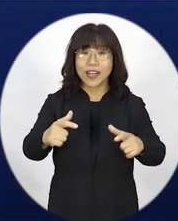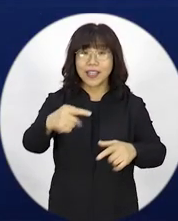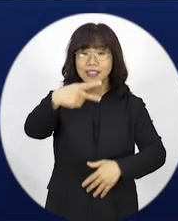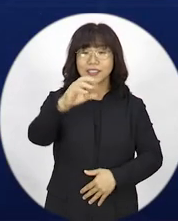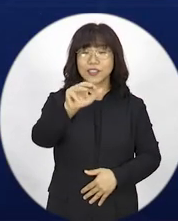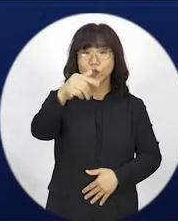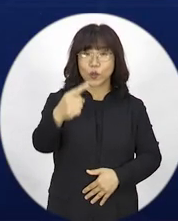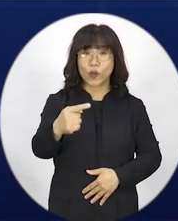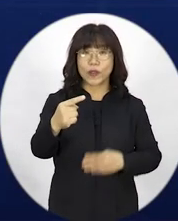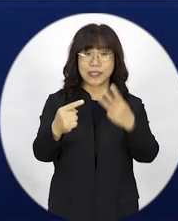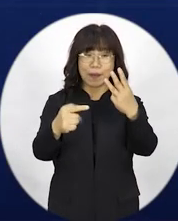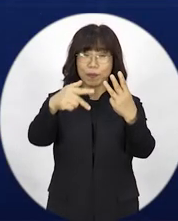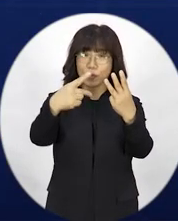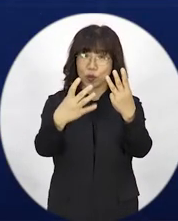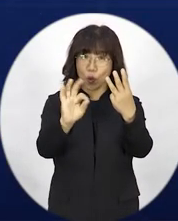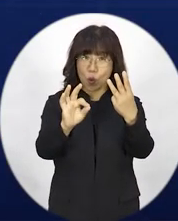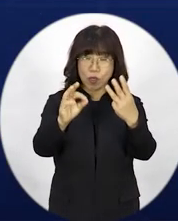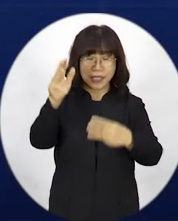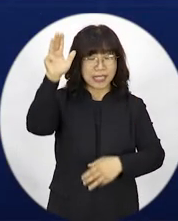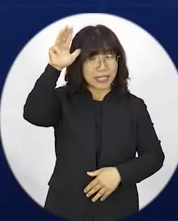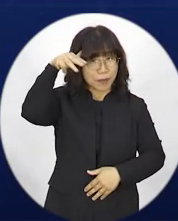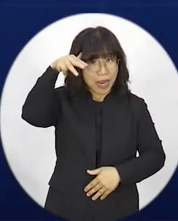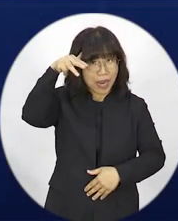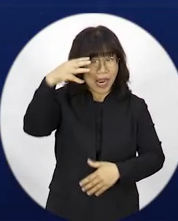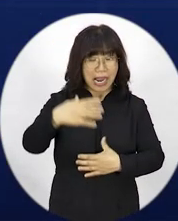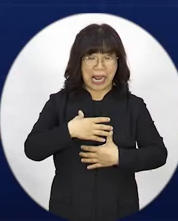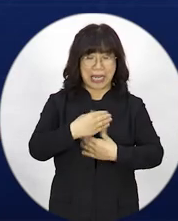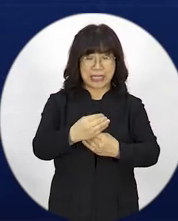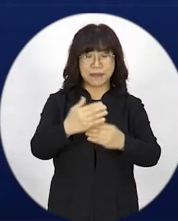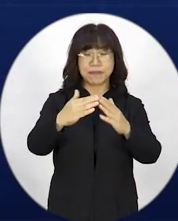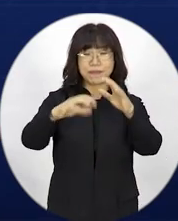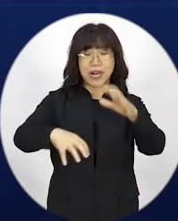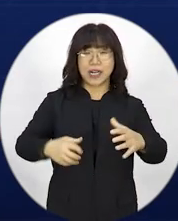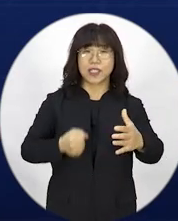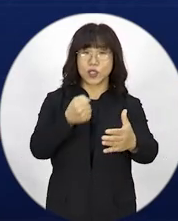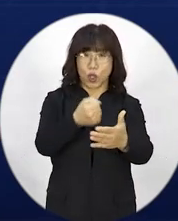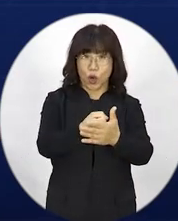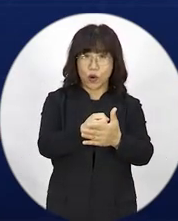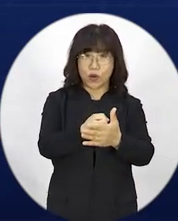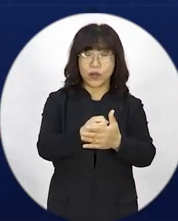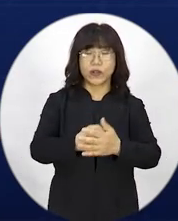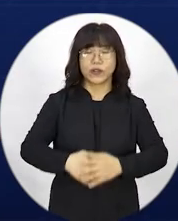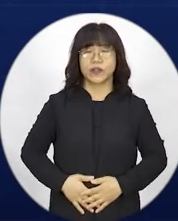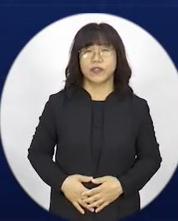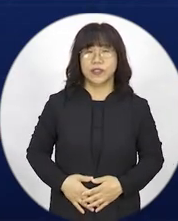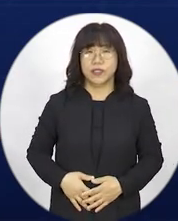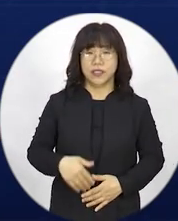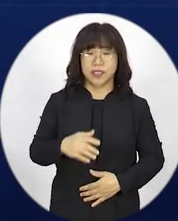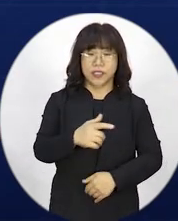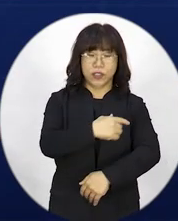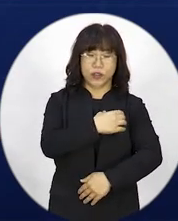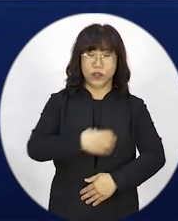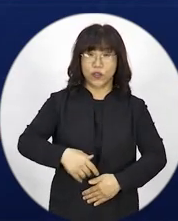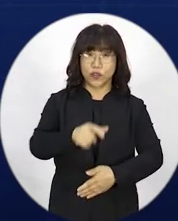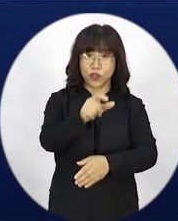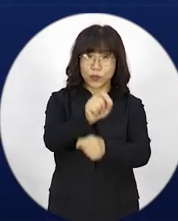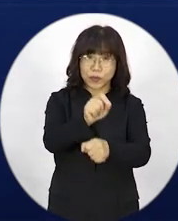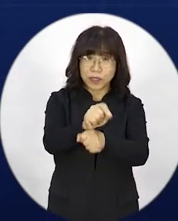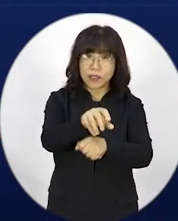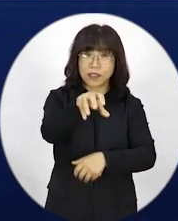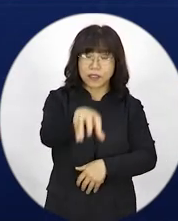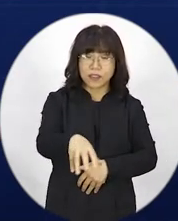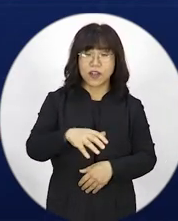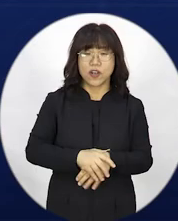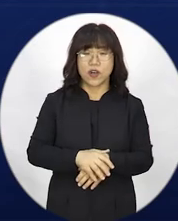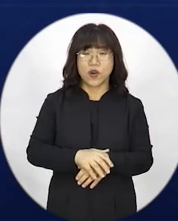강서구가 등촌 3동을 치매 안심마을로 지정하고 지난 14일 등촌 3동 주민센터에서 위촉식과